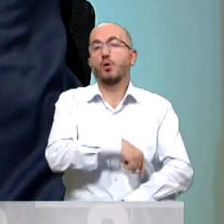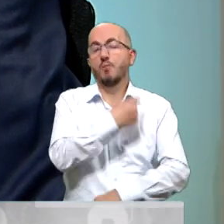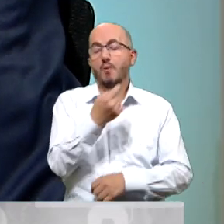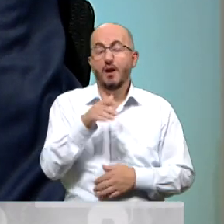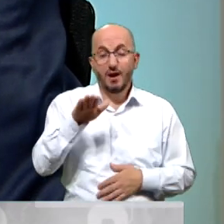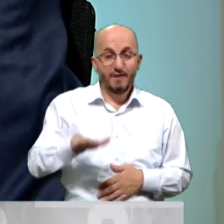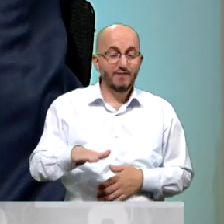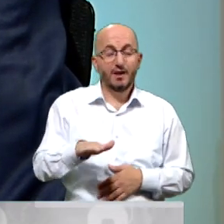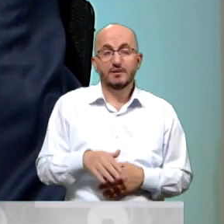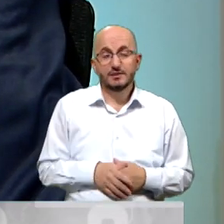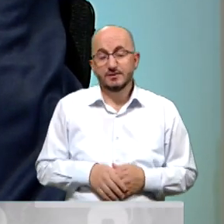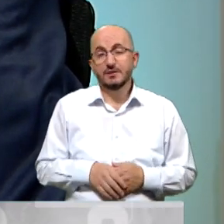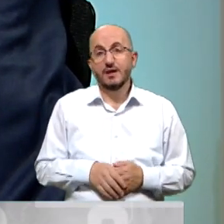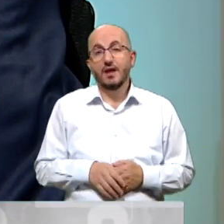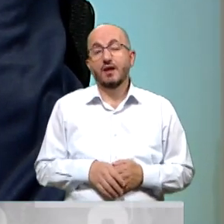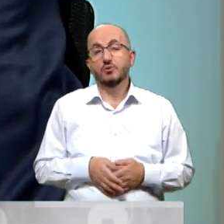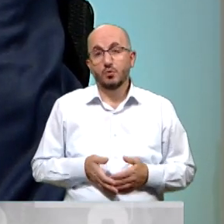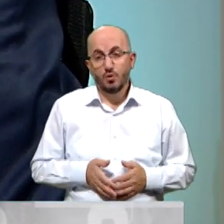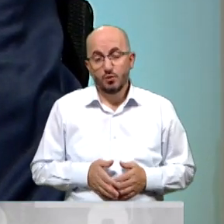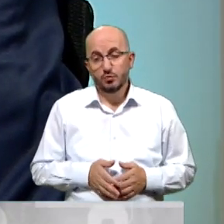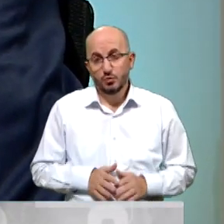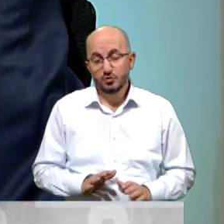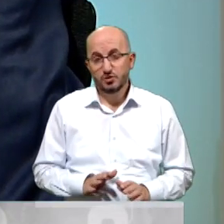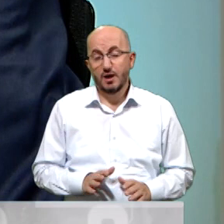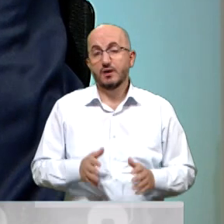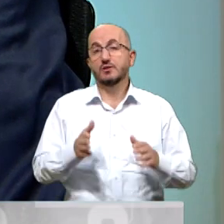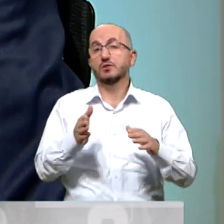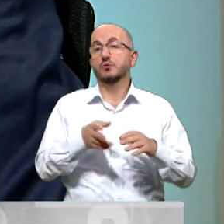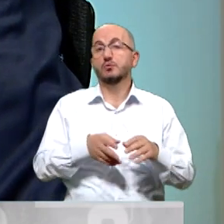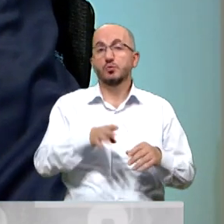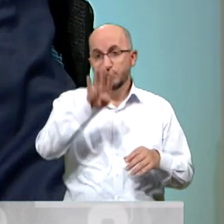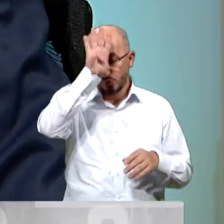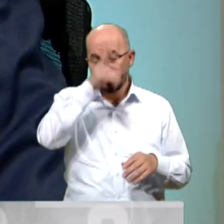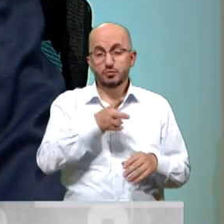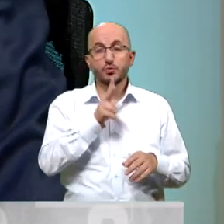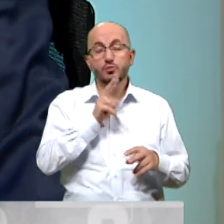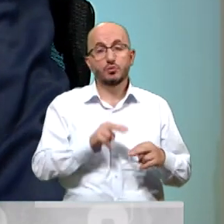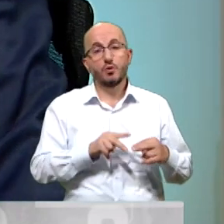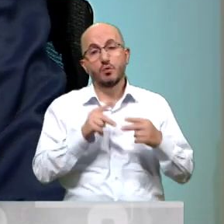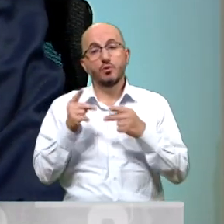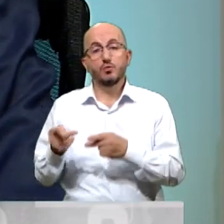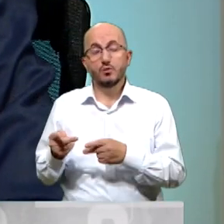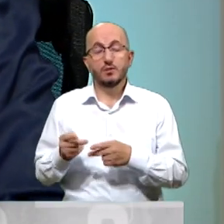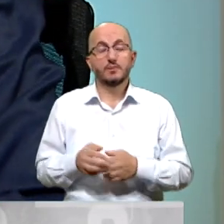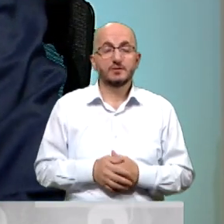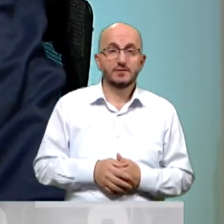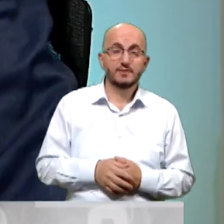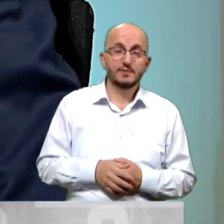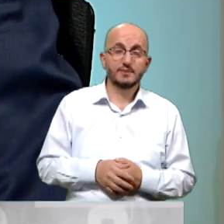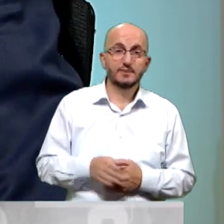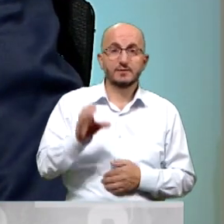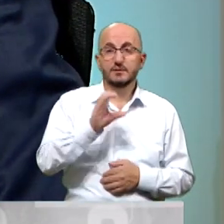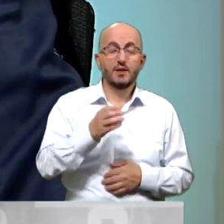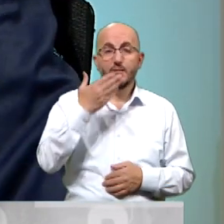kendi evladına doğuracağı hukuki sonuçları ona yüklemesi, böyle bir evlatlık tebenna müessesesi